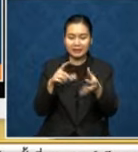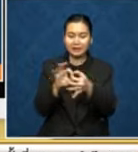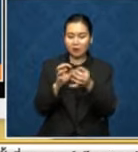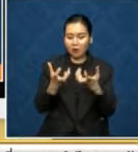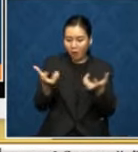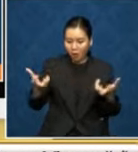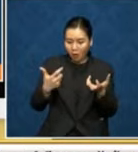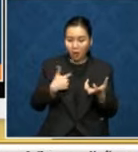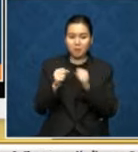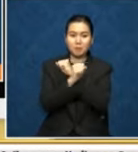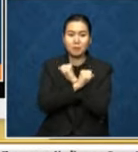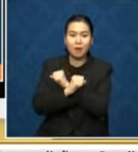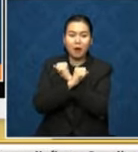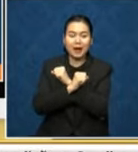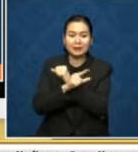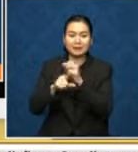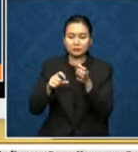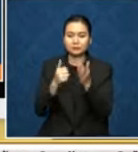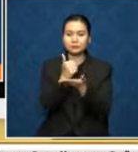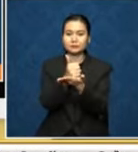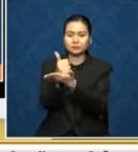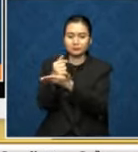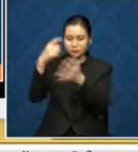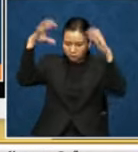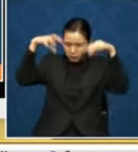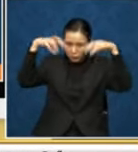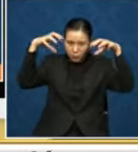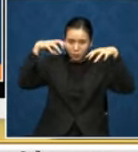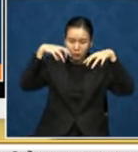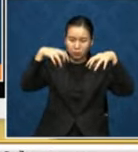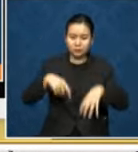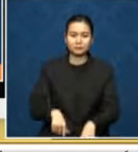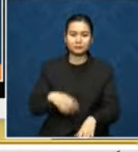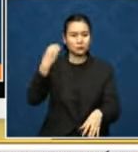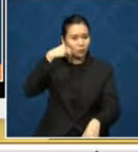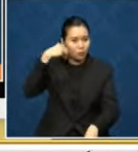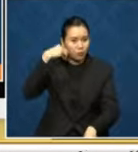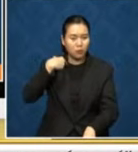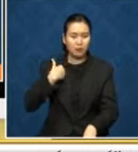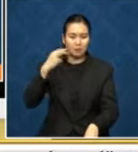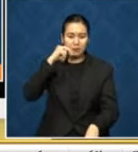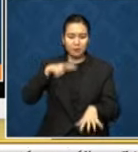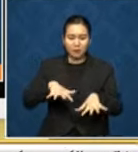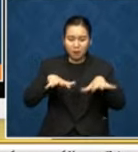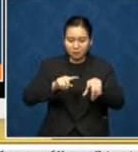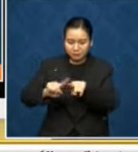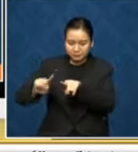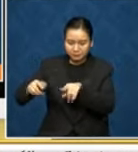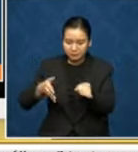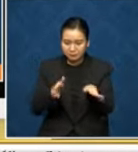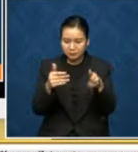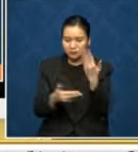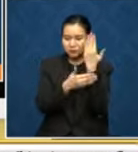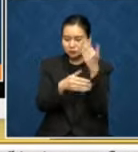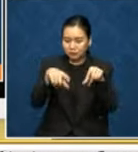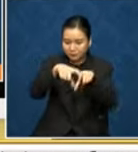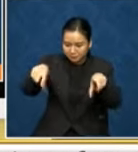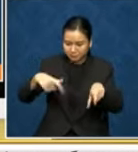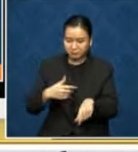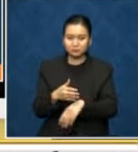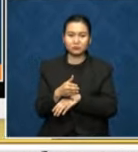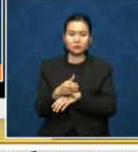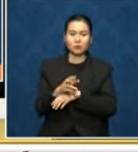นค่ะในช่วงหน้าฝนที่ผ่านมานะคะฝนตกแทบทุกวันค่ะเขตบางซื่อเขตดุสิตเป็นพื้นที่ที่มีตรอกแล้วก็ซอกซอยเยอะมากค่ะงูเข้